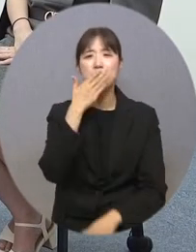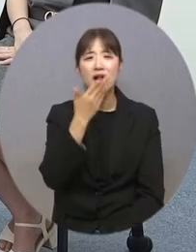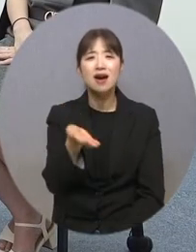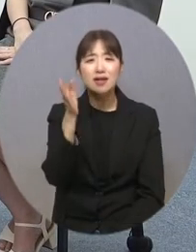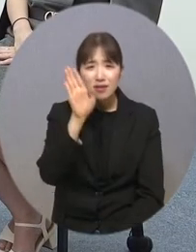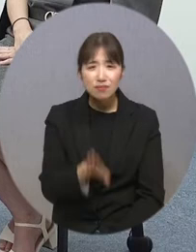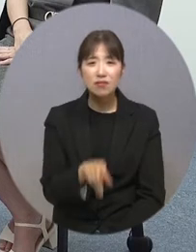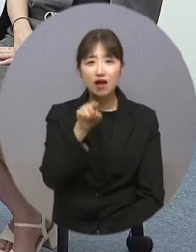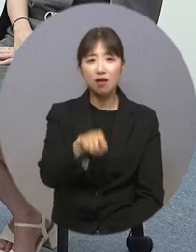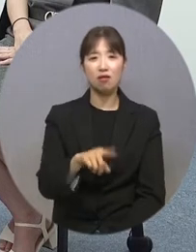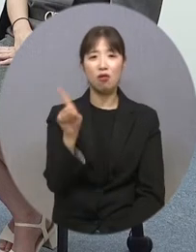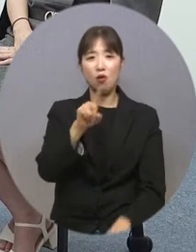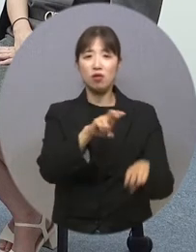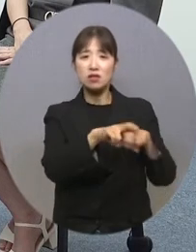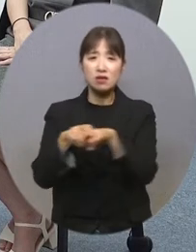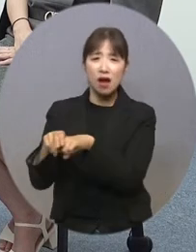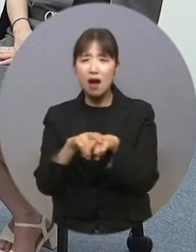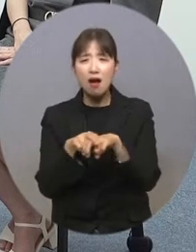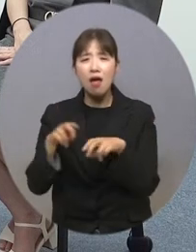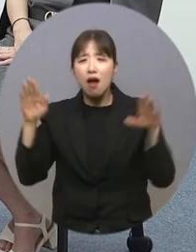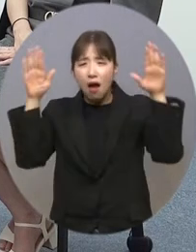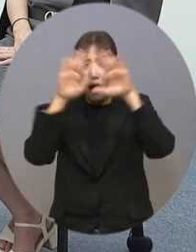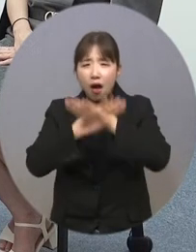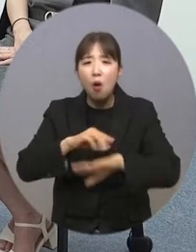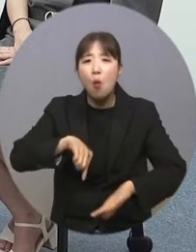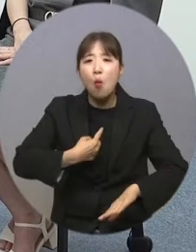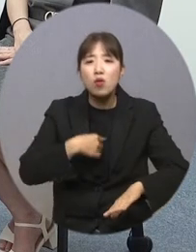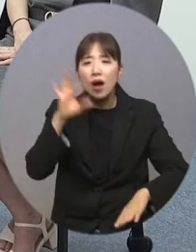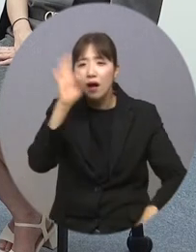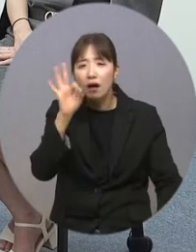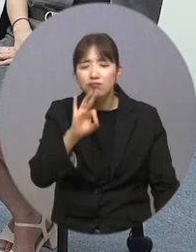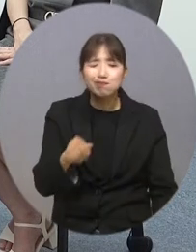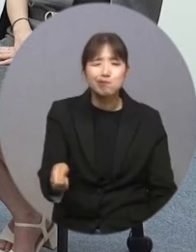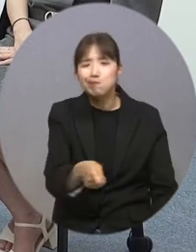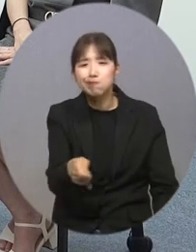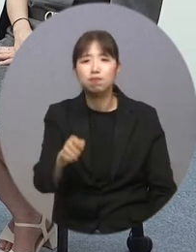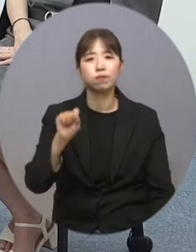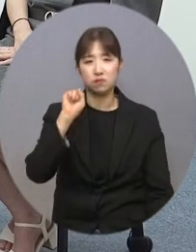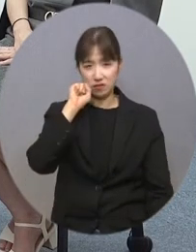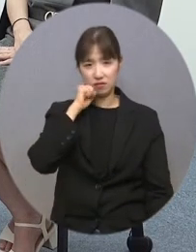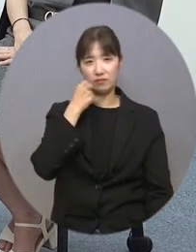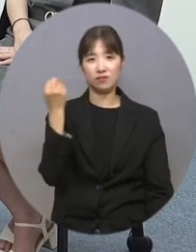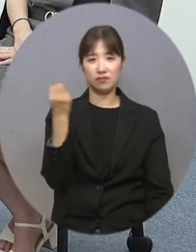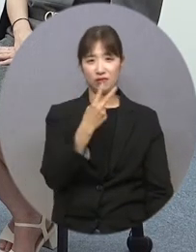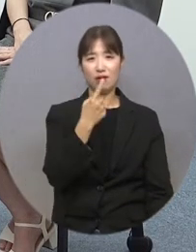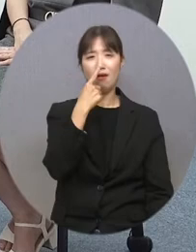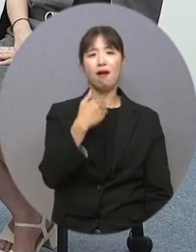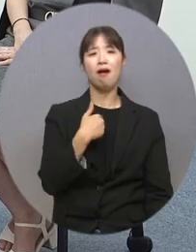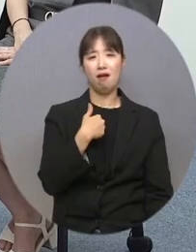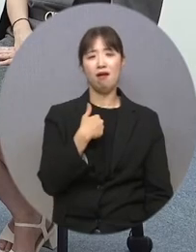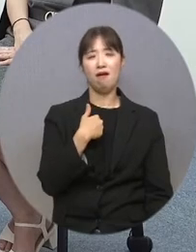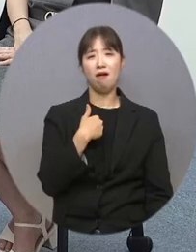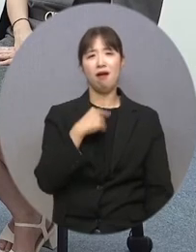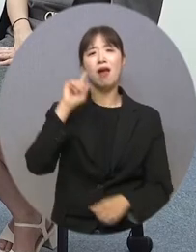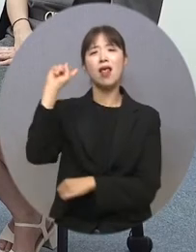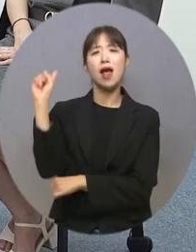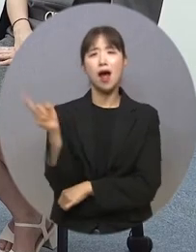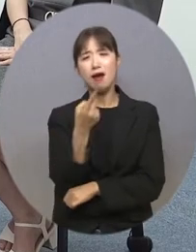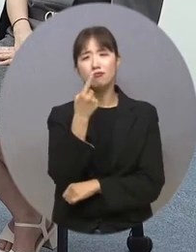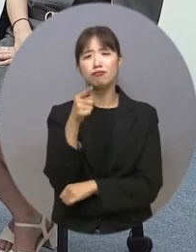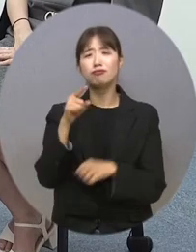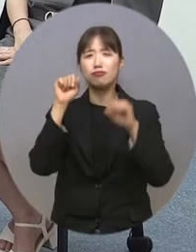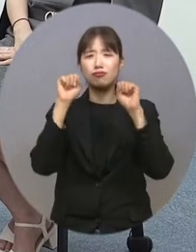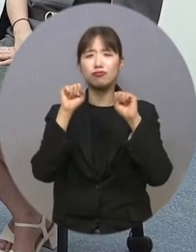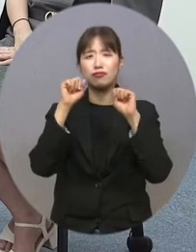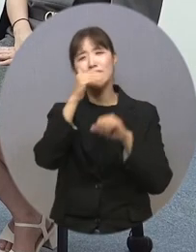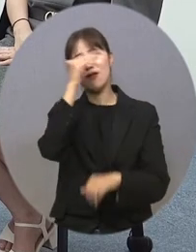이게 몇 열에 어느 권이 지금 컴컴한 될 혼재 찾아 올라가기도 너무 어렵고 그리고 저는 야구경기 보잉 걸 굉장히